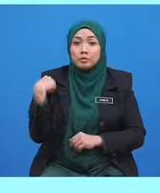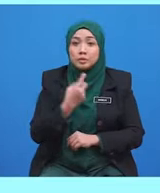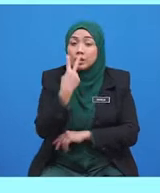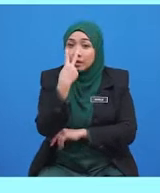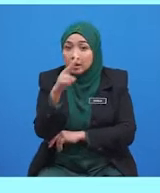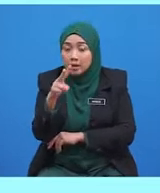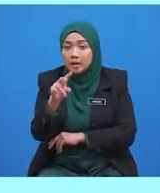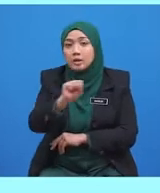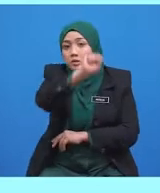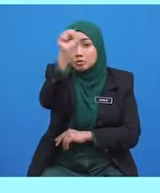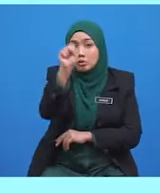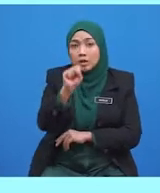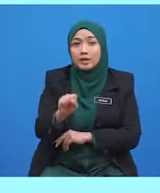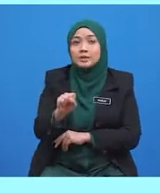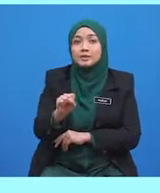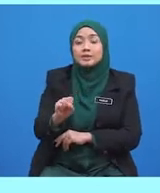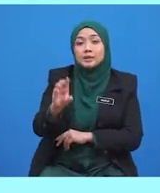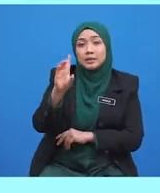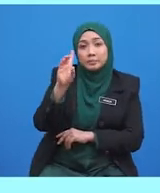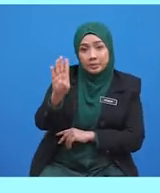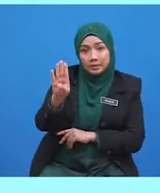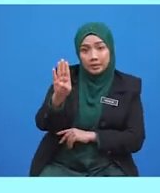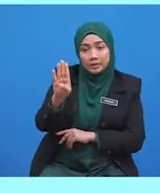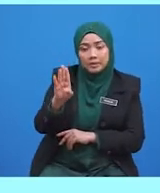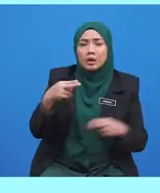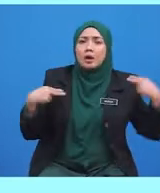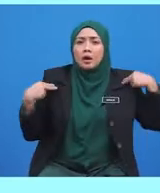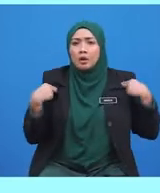perhatikan pula soalan B. Haiwan yang